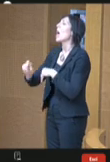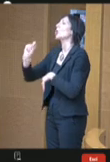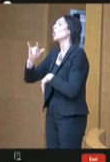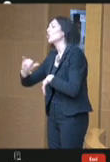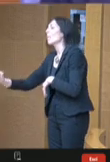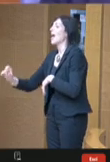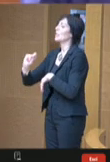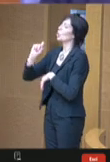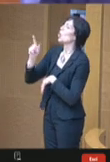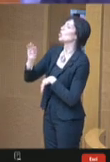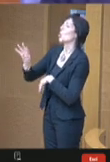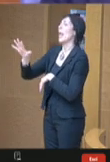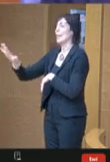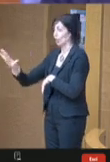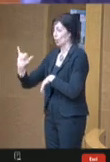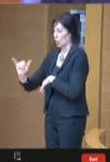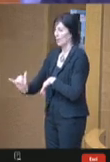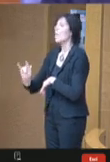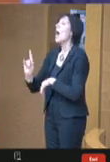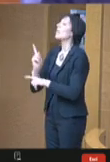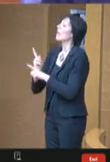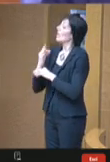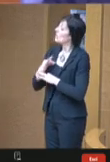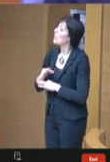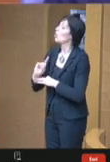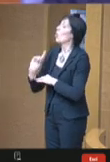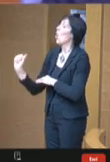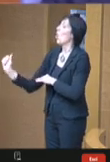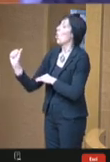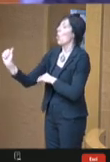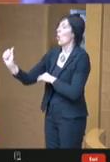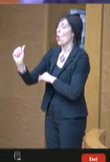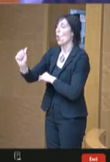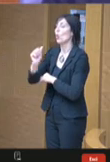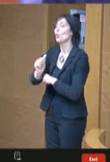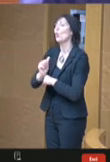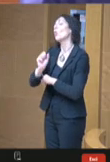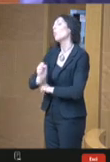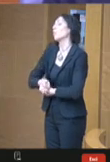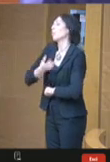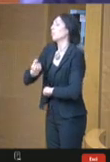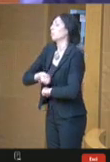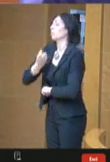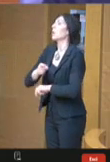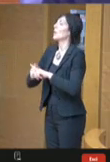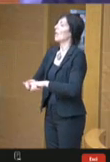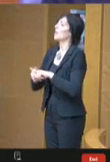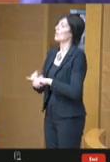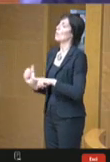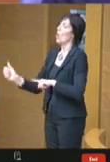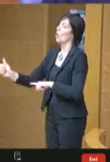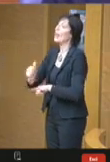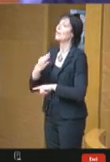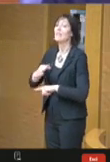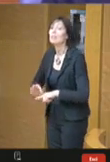12:30-12:45, ma soprattutto per rispettare tutti in modo che tutti possano esprimersi e portare la loro testimonianza. Quindi nel rispetto